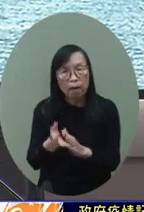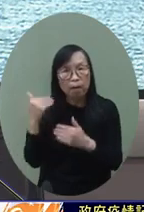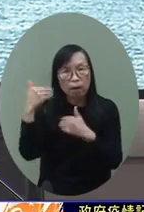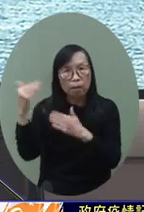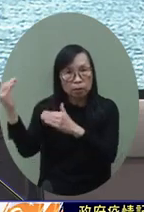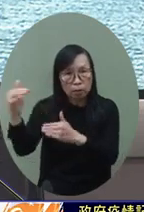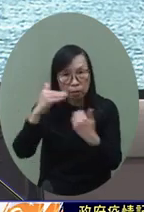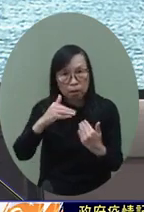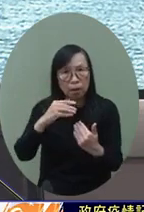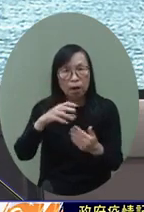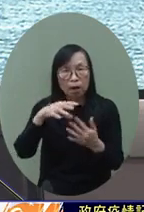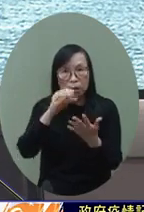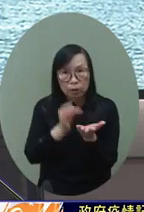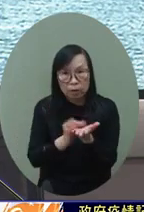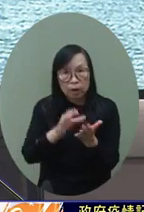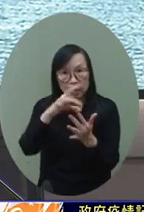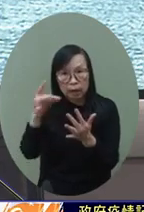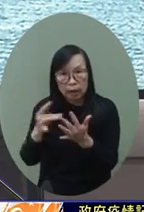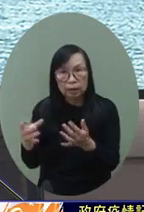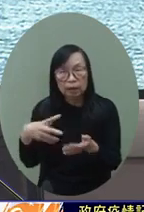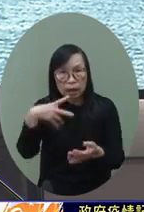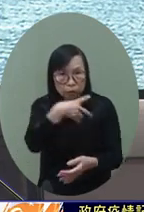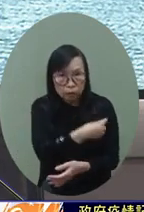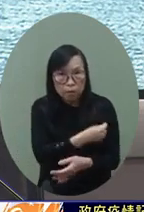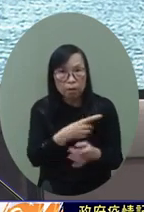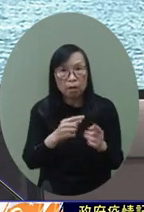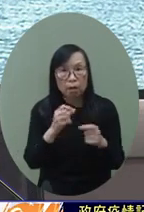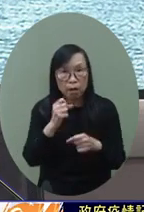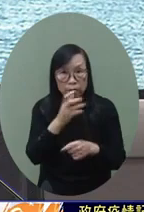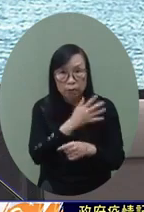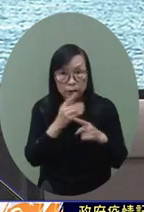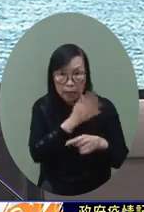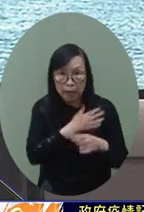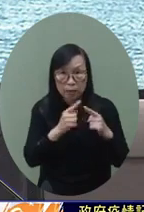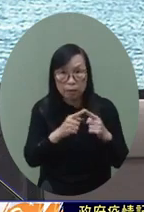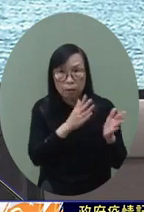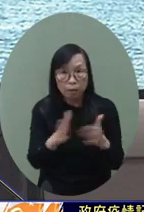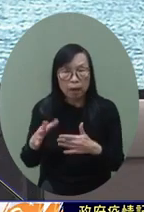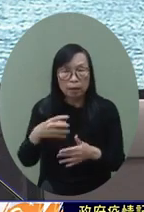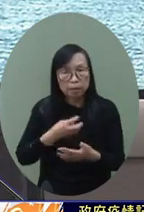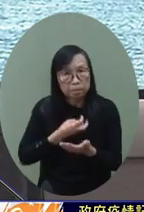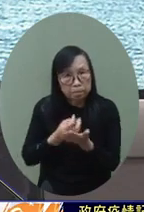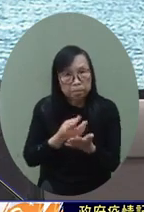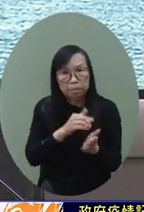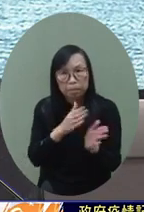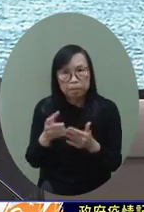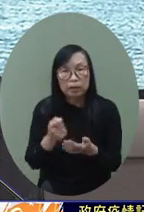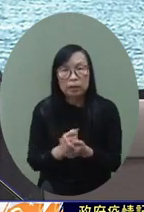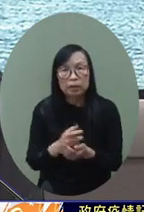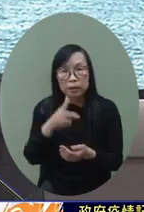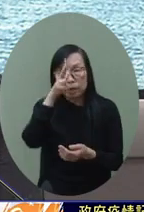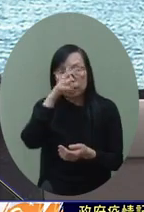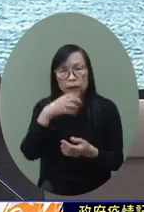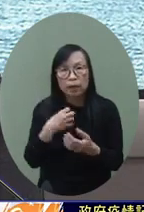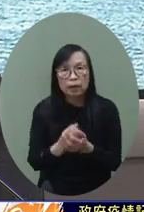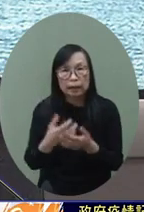套啊、場地嘅選擇啊、注射人員嘅安排啊等等，都係要非常之仔細。咁所以呢兩方面咧，其實政府都係密